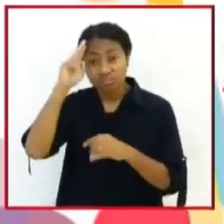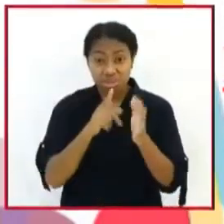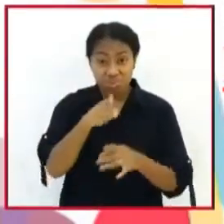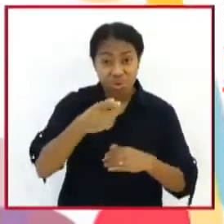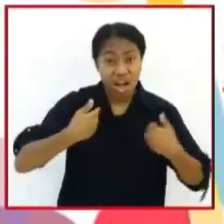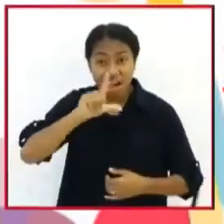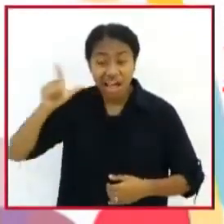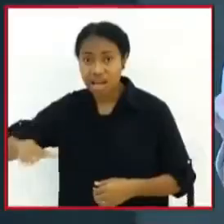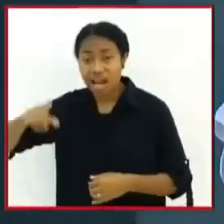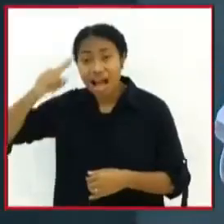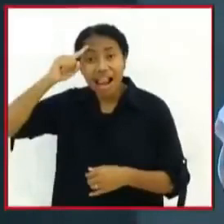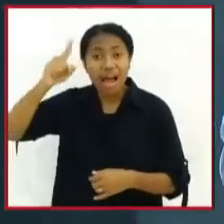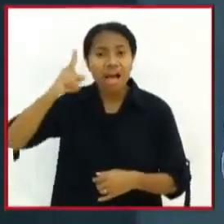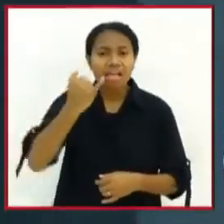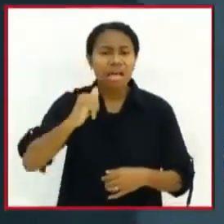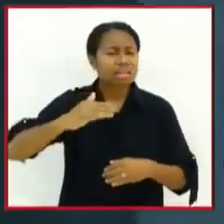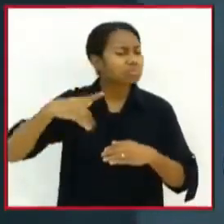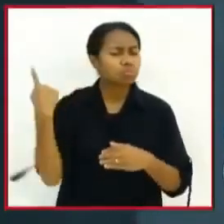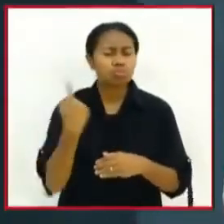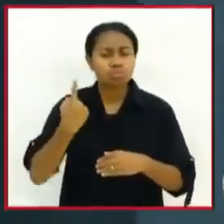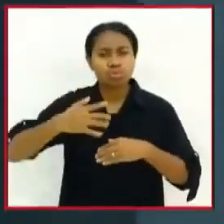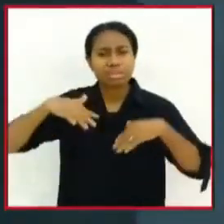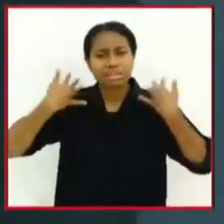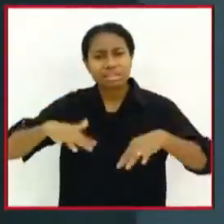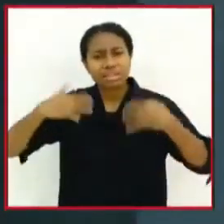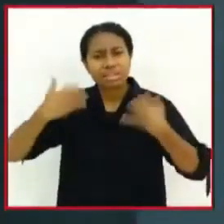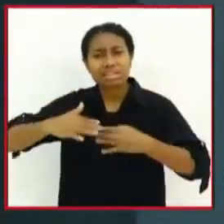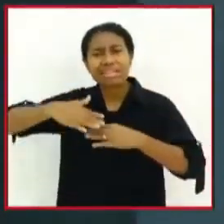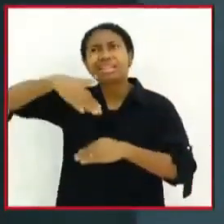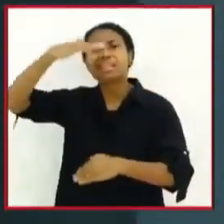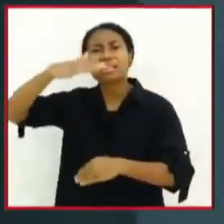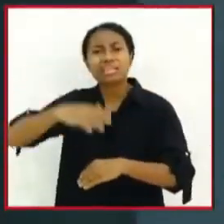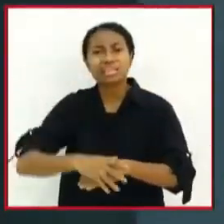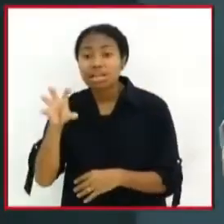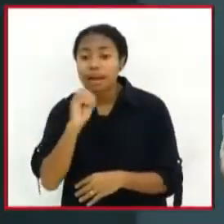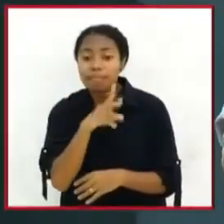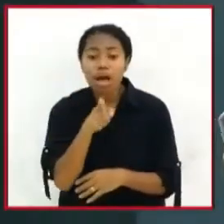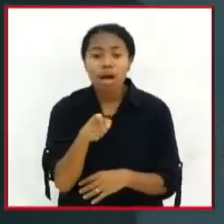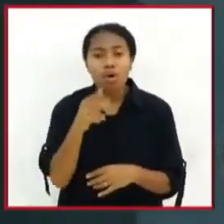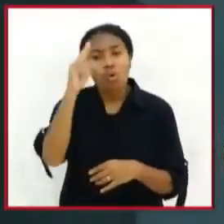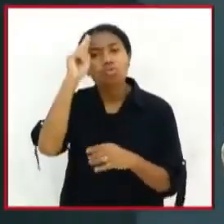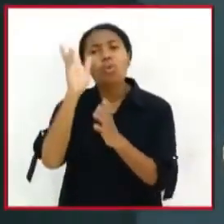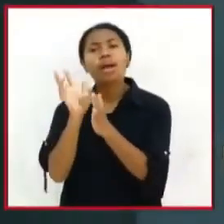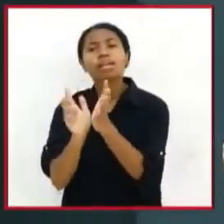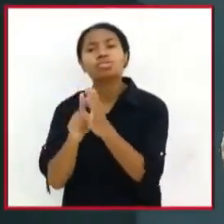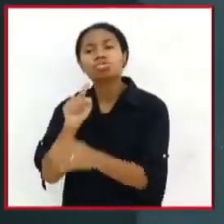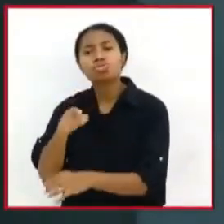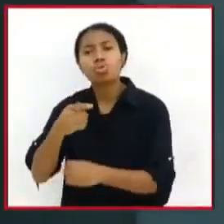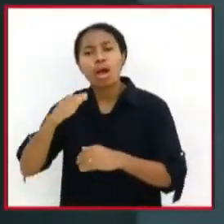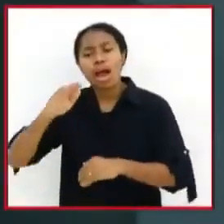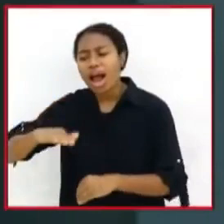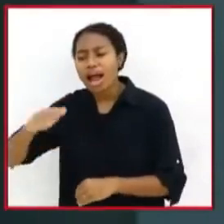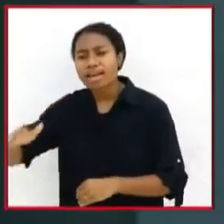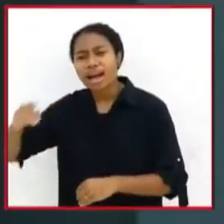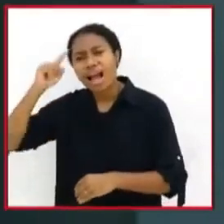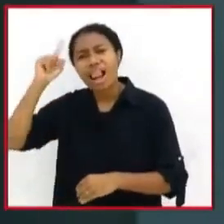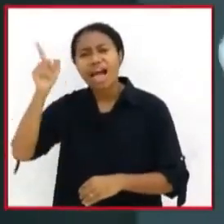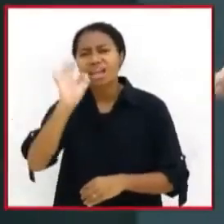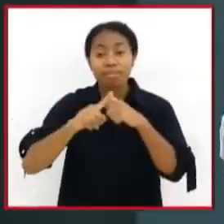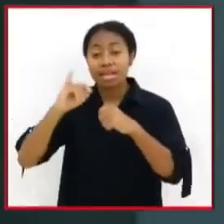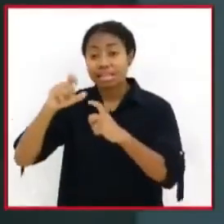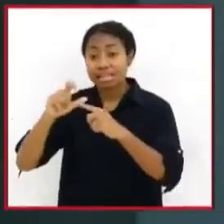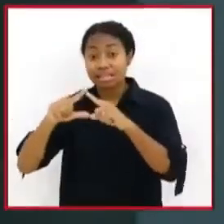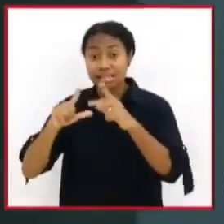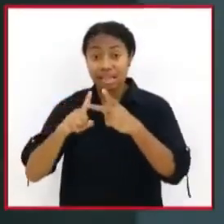yang Maha Tinggi bahwa setan menyebut Yesus sebagai anak Allah tidak hanya di dalam kisah